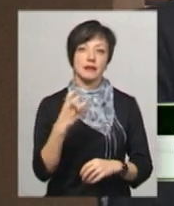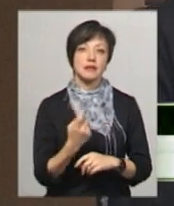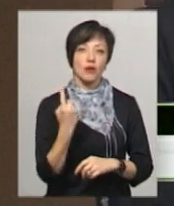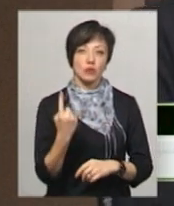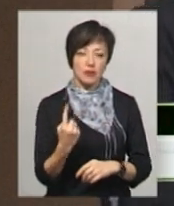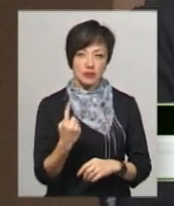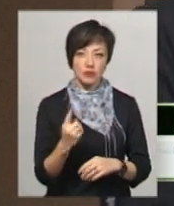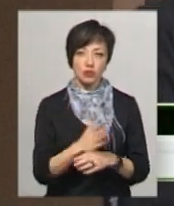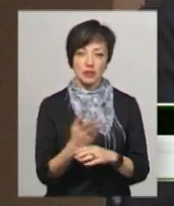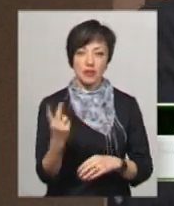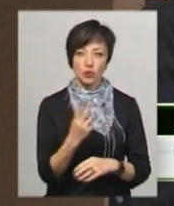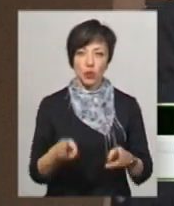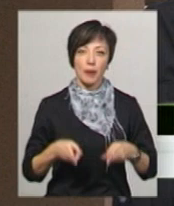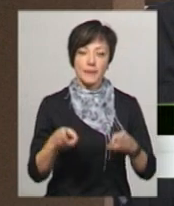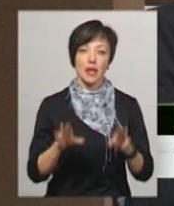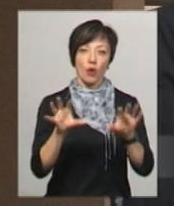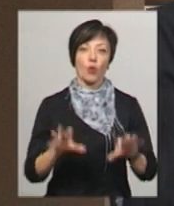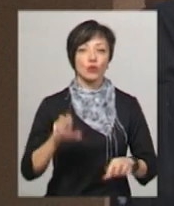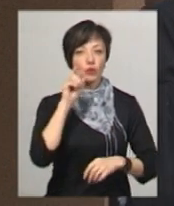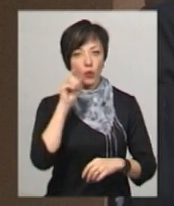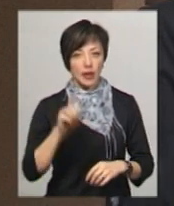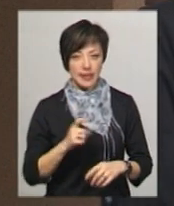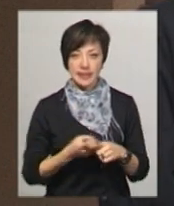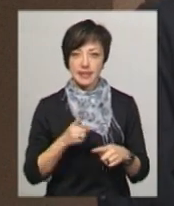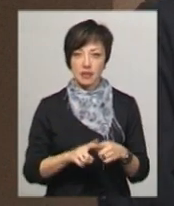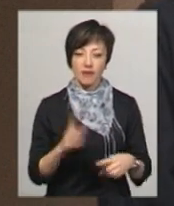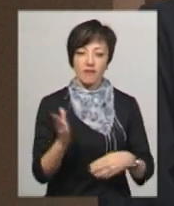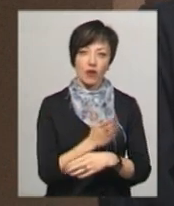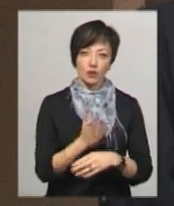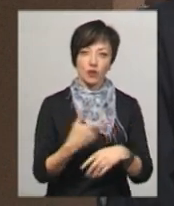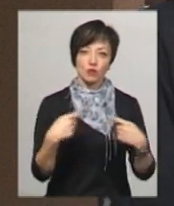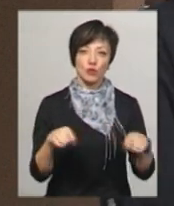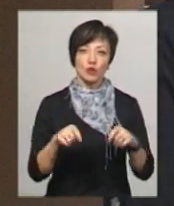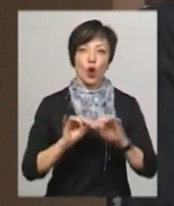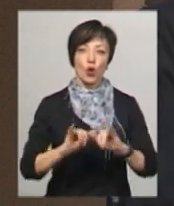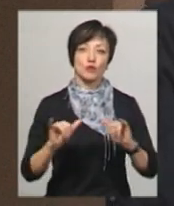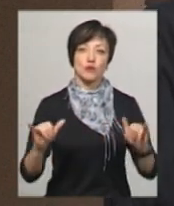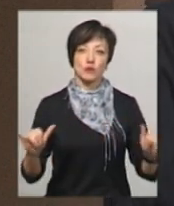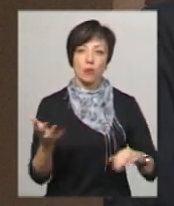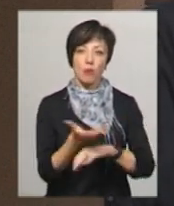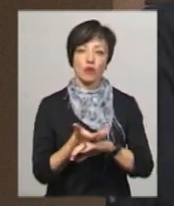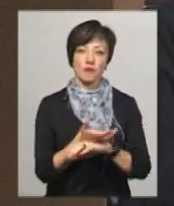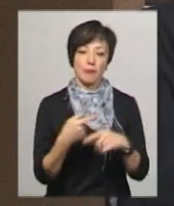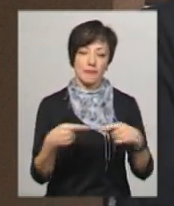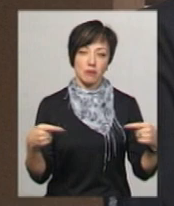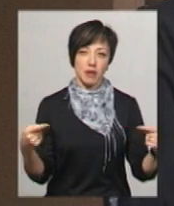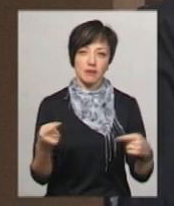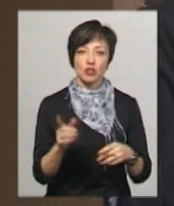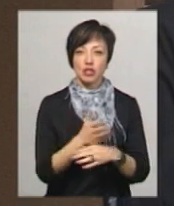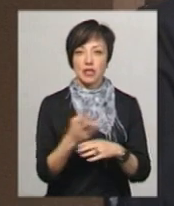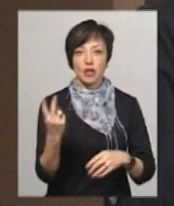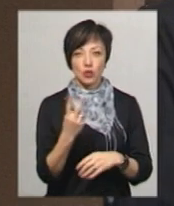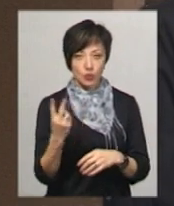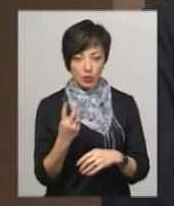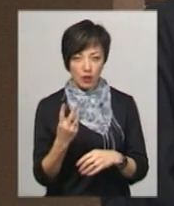301 частина 2 Кримінального кодексу України. Це виготовлення, збут і розповсюдження порнографічних предметів. Частина